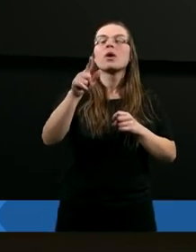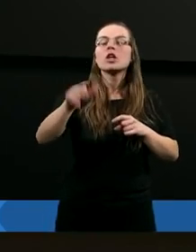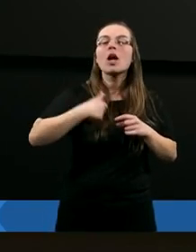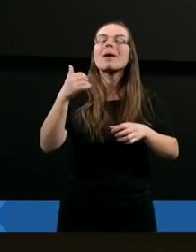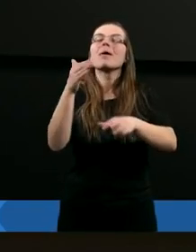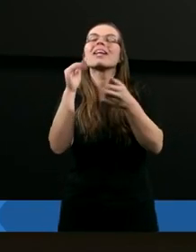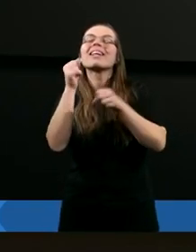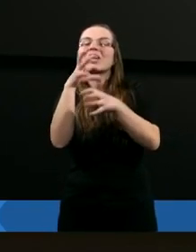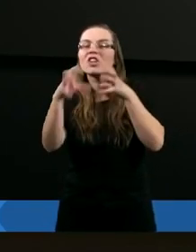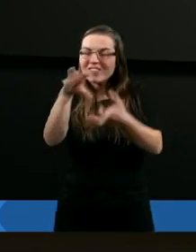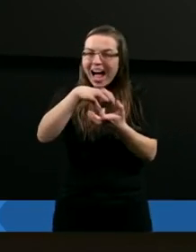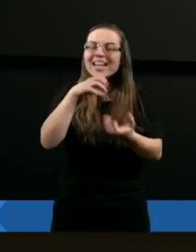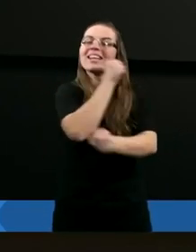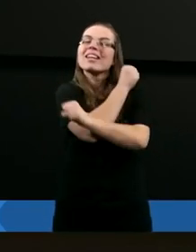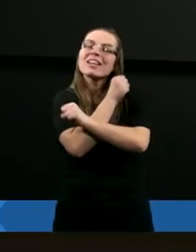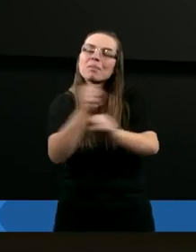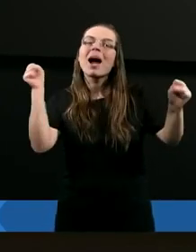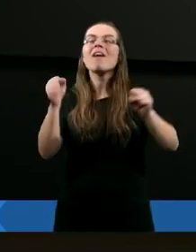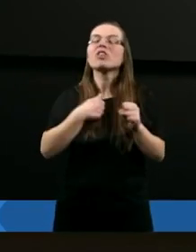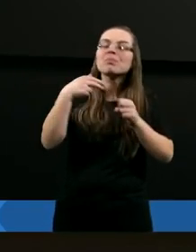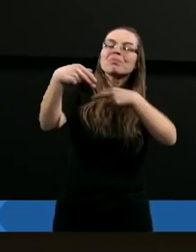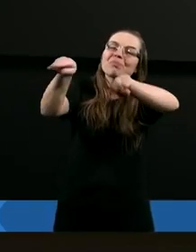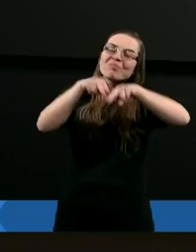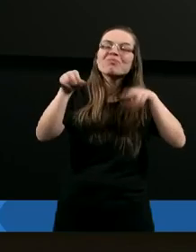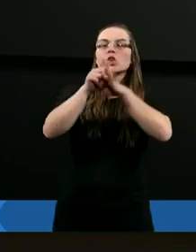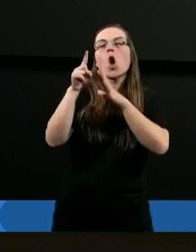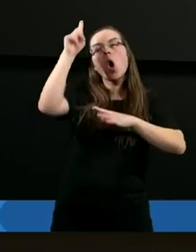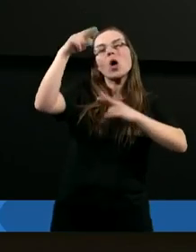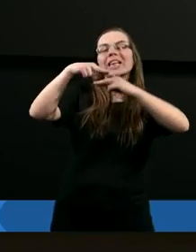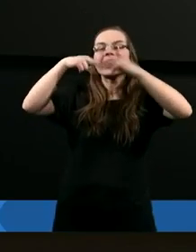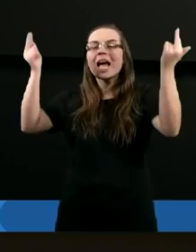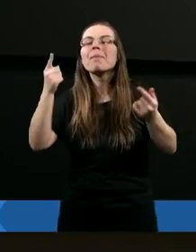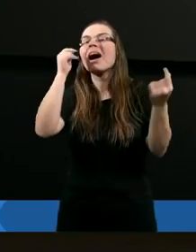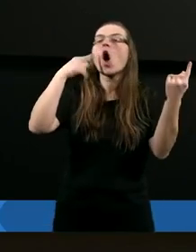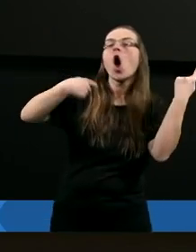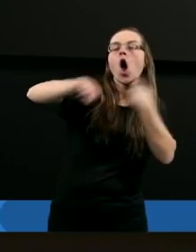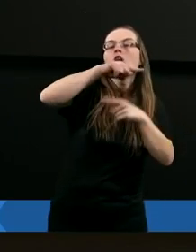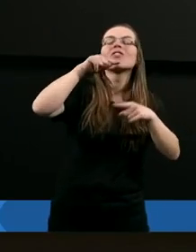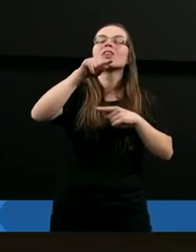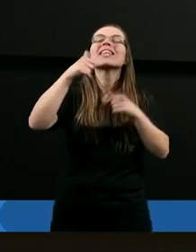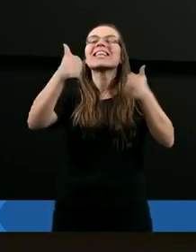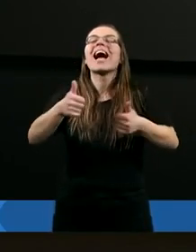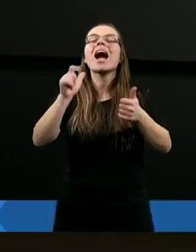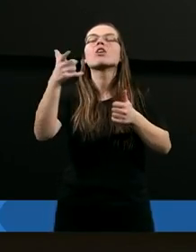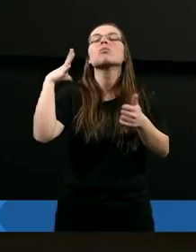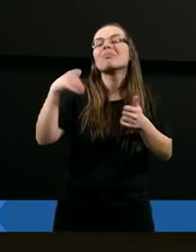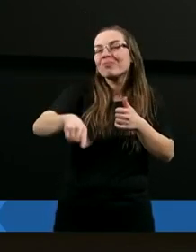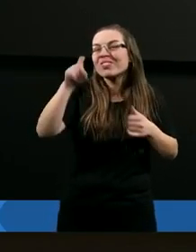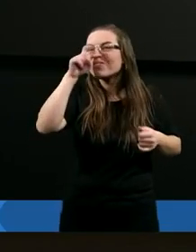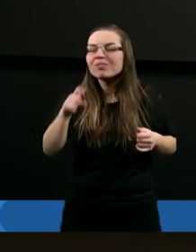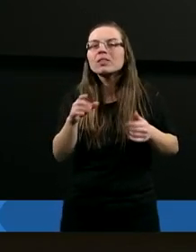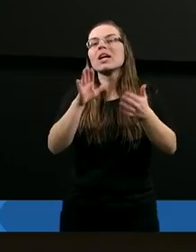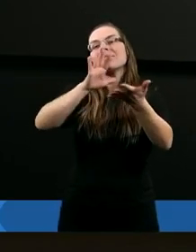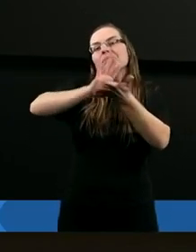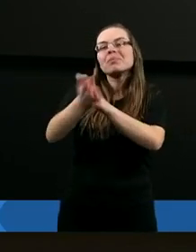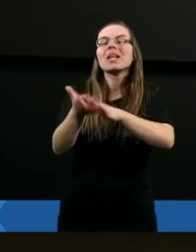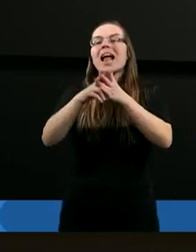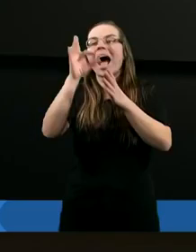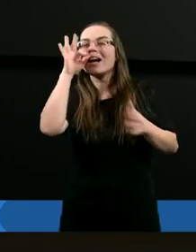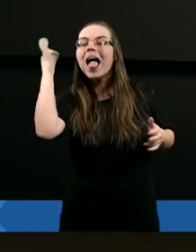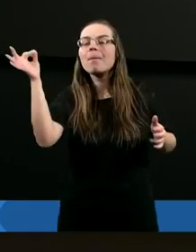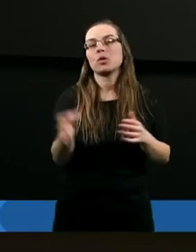świat zbawić, przybliżyć z powrotem do nieba i odwrócić ten stan, w którym się znaleźliśmy. To jest przepiękne i